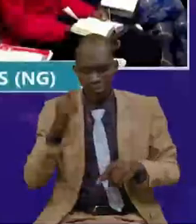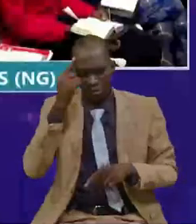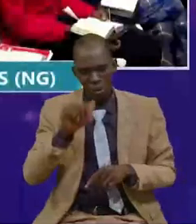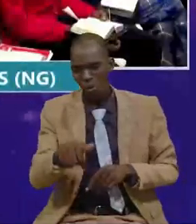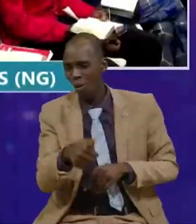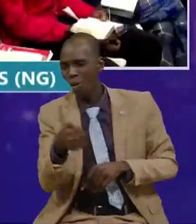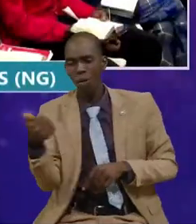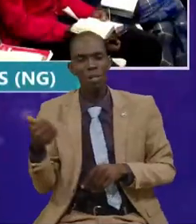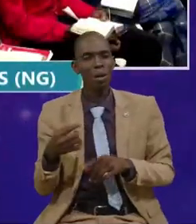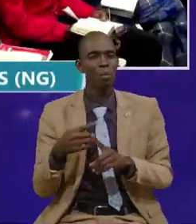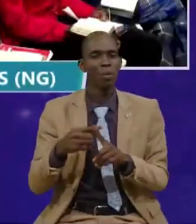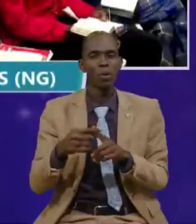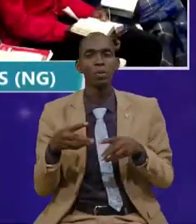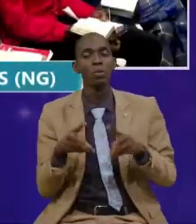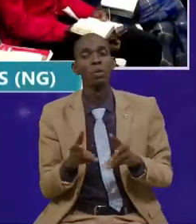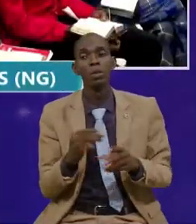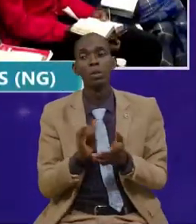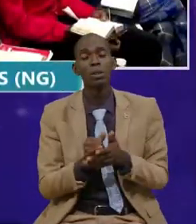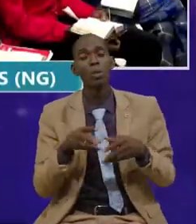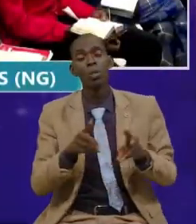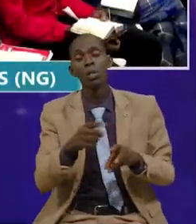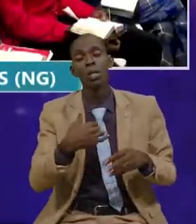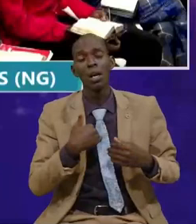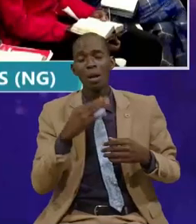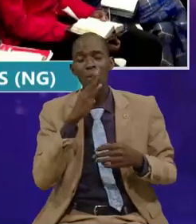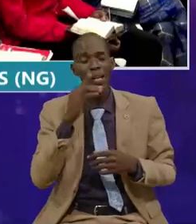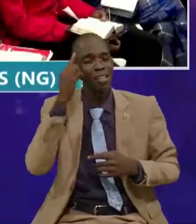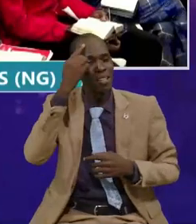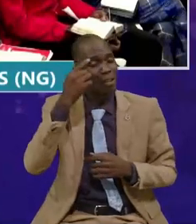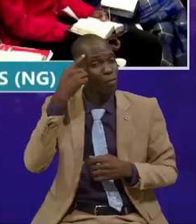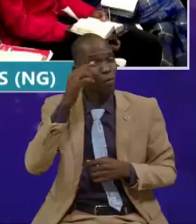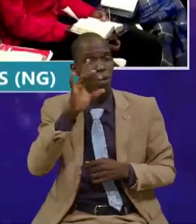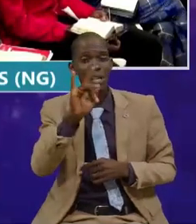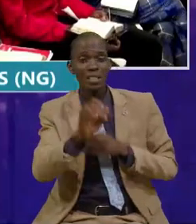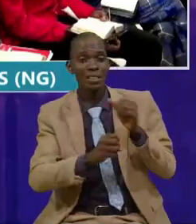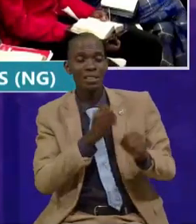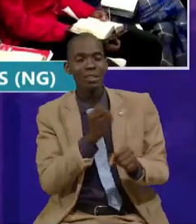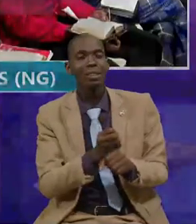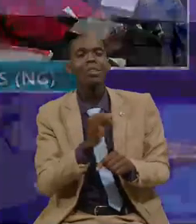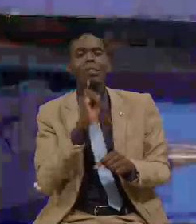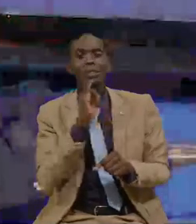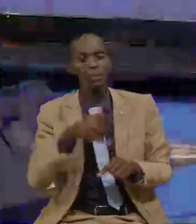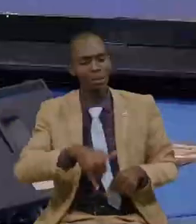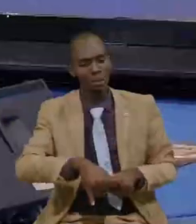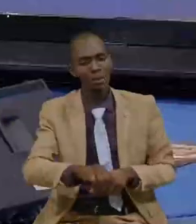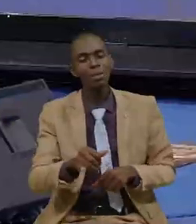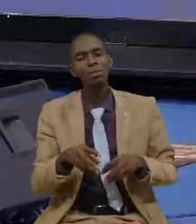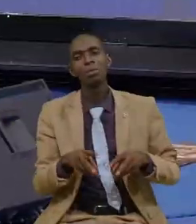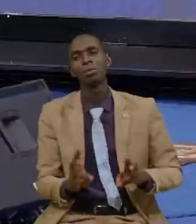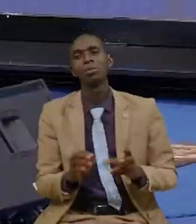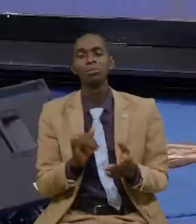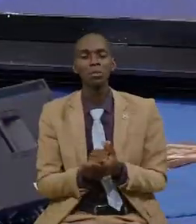la pensée, l'esprit, l'âme. La personne ne peut penser d'aucune autre manière. La façon dont la personne pensait